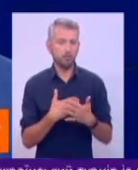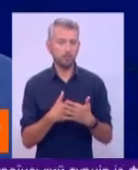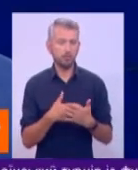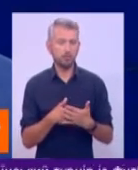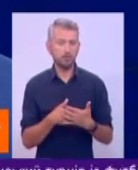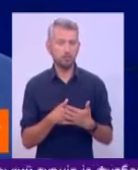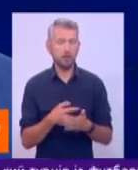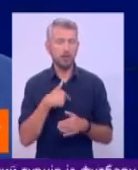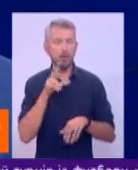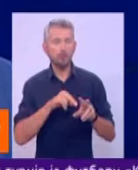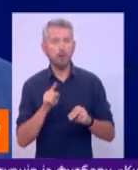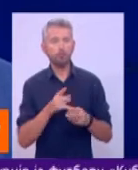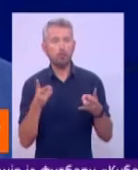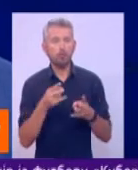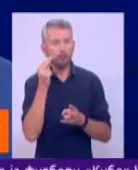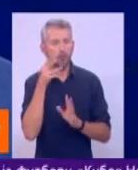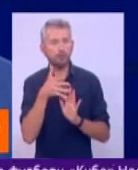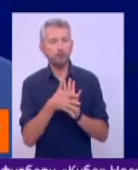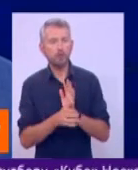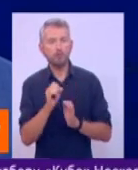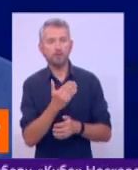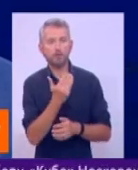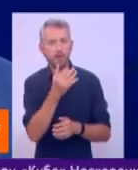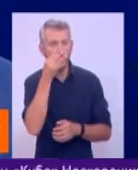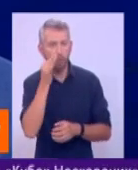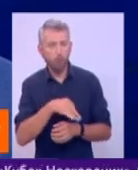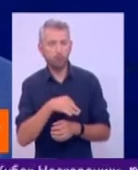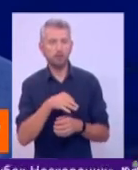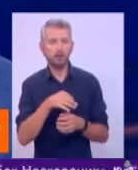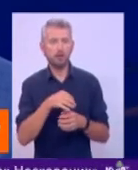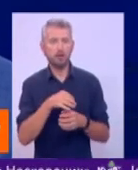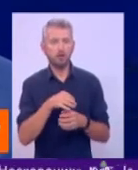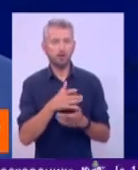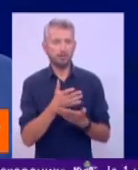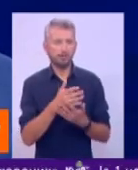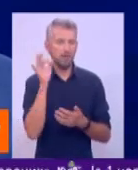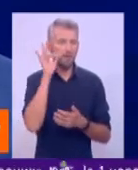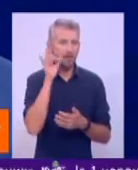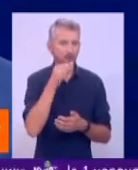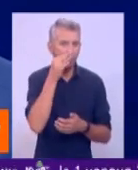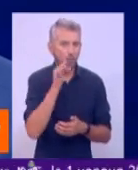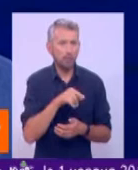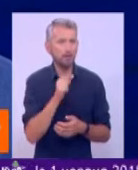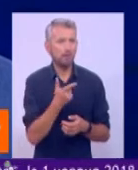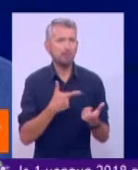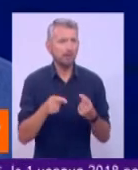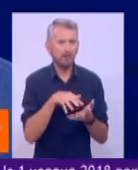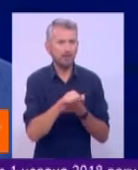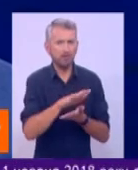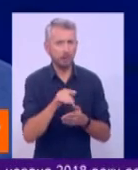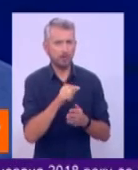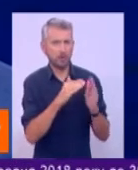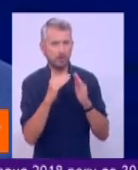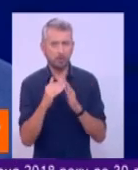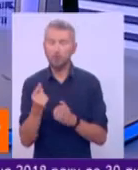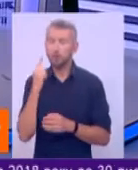допустимо, я считаю, что нужно изучать европейский опыт, скандинавский опыт, немецкий опыт. Там нигде не сносятся эти дома.